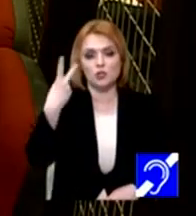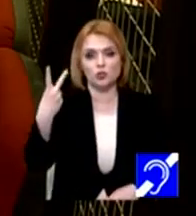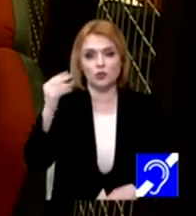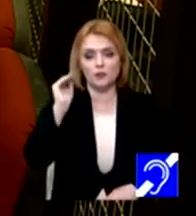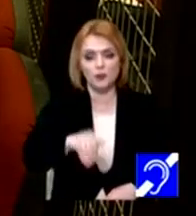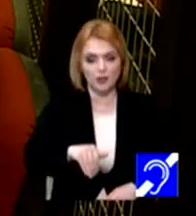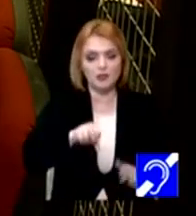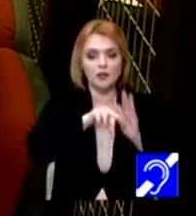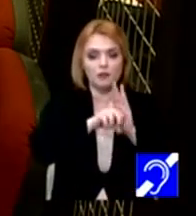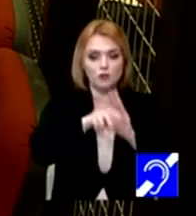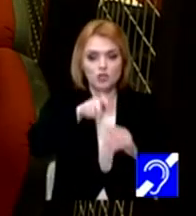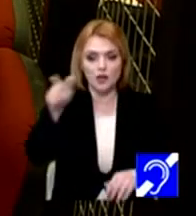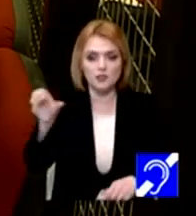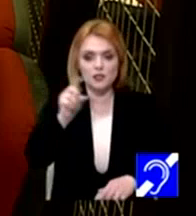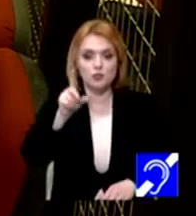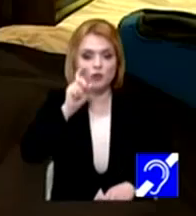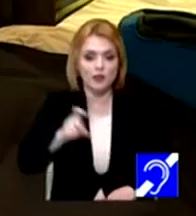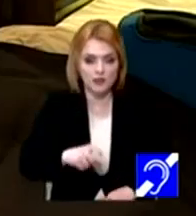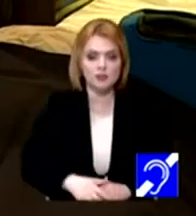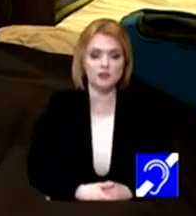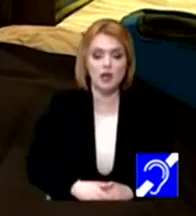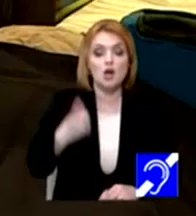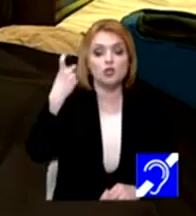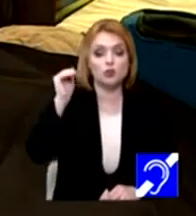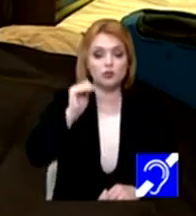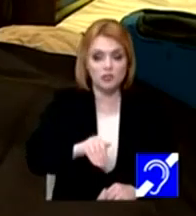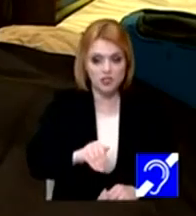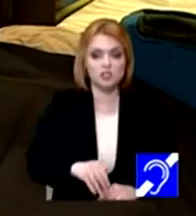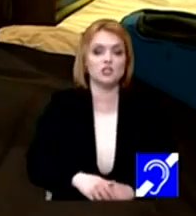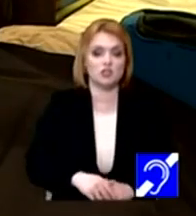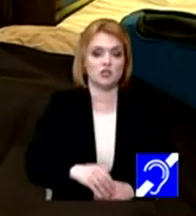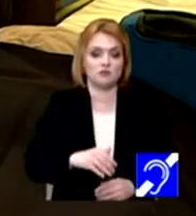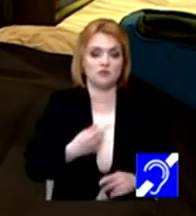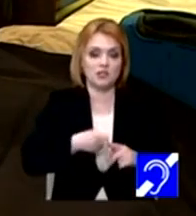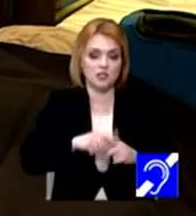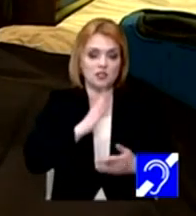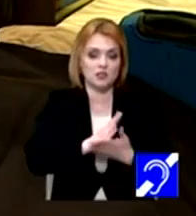de refugiați din Ucraina. Peste 100.000 din aceștia sunt cetățeni ucraineni.